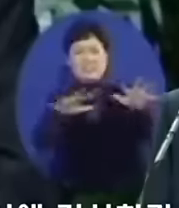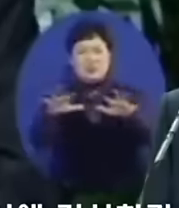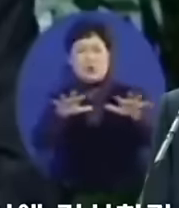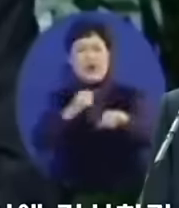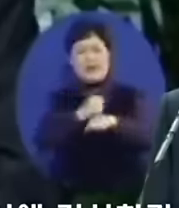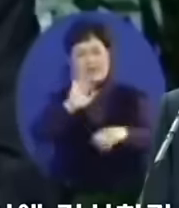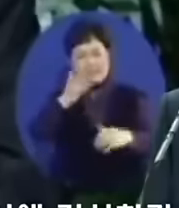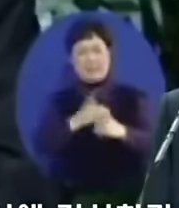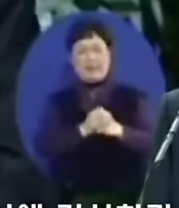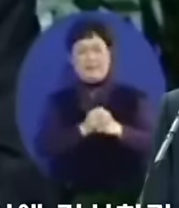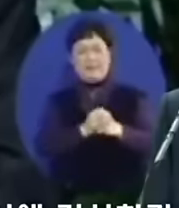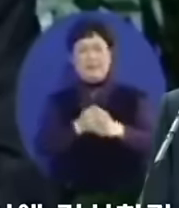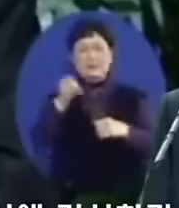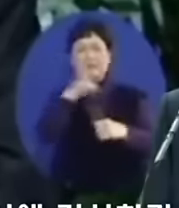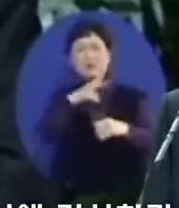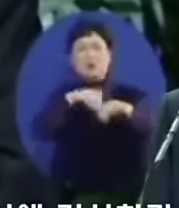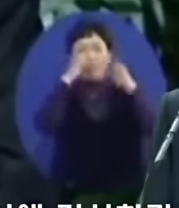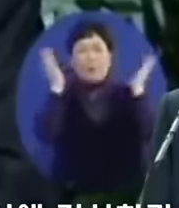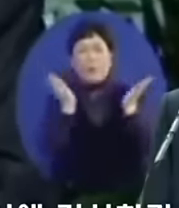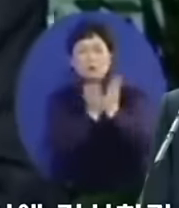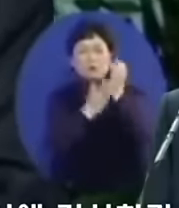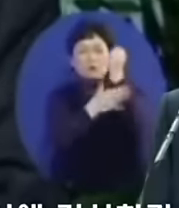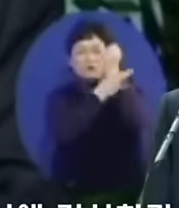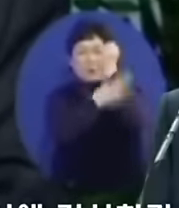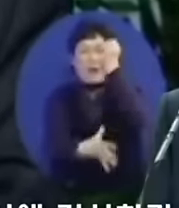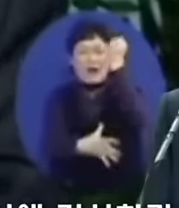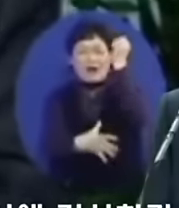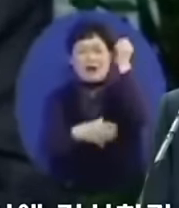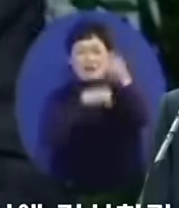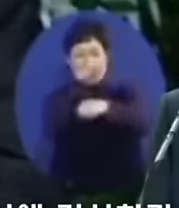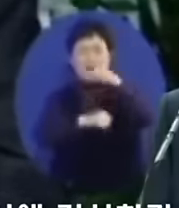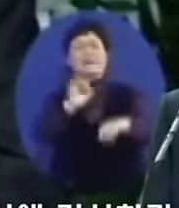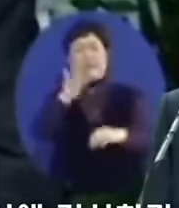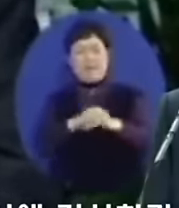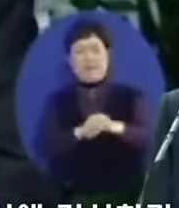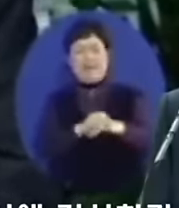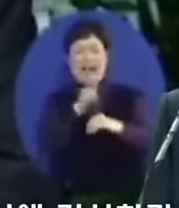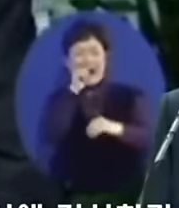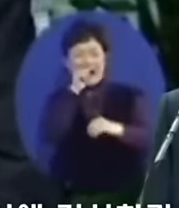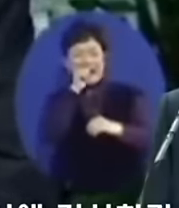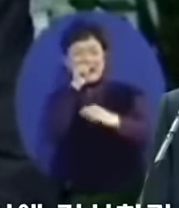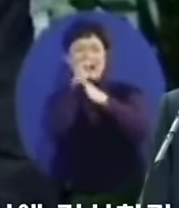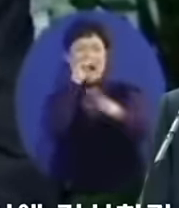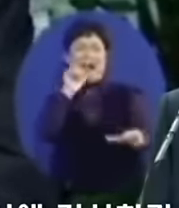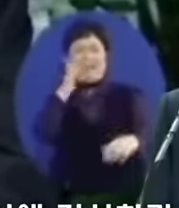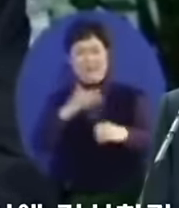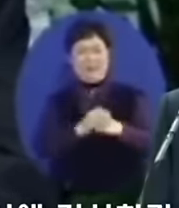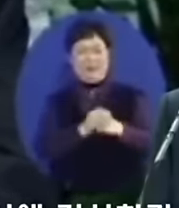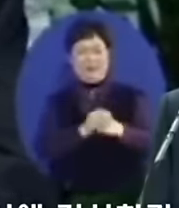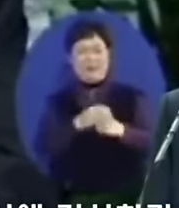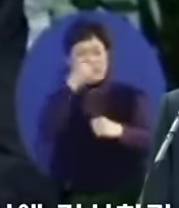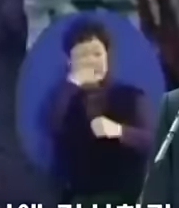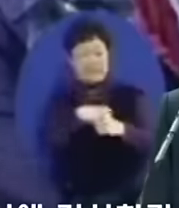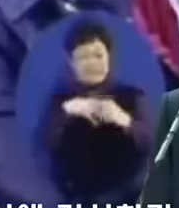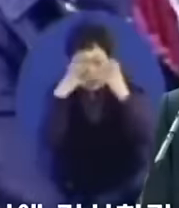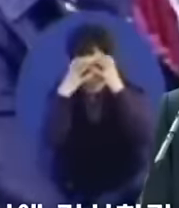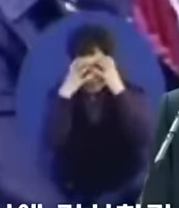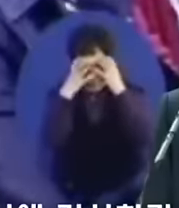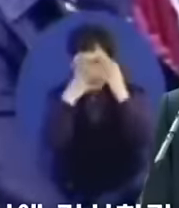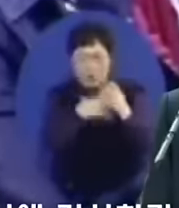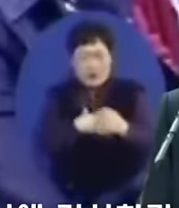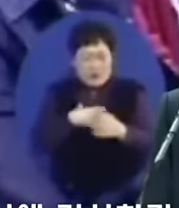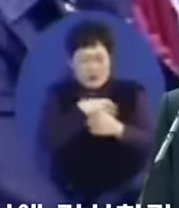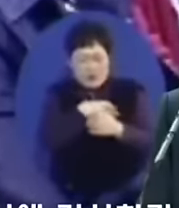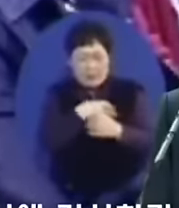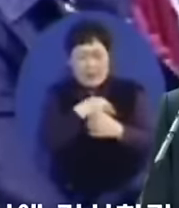것입니다. 그리고 모든 속박이 풀어지는 것입니다. 쇠고랑이 끊어지는 것입니다. 슬픔과 고통과 괴로움의